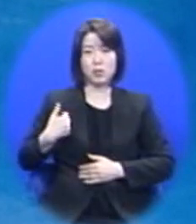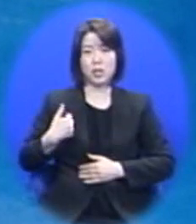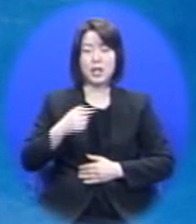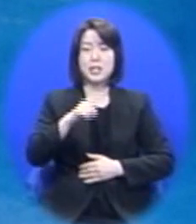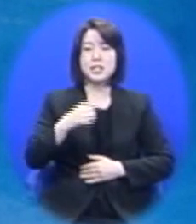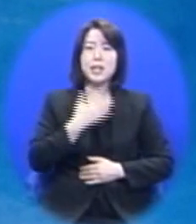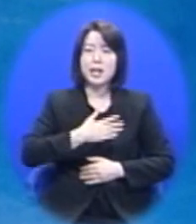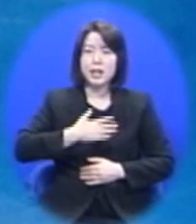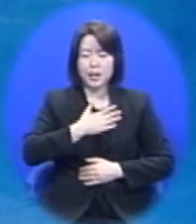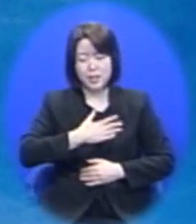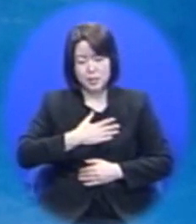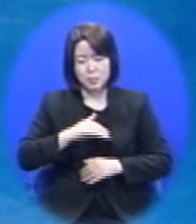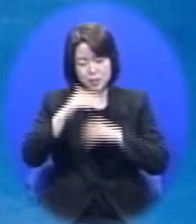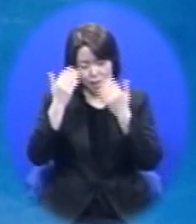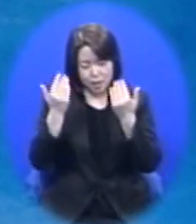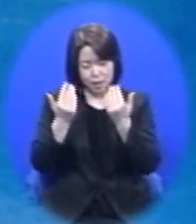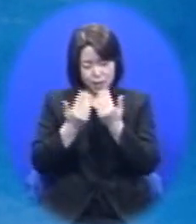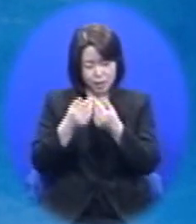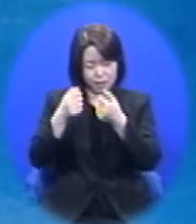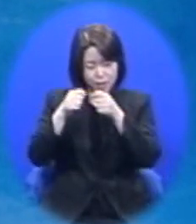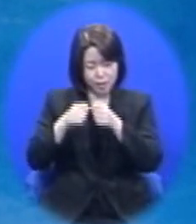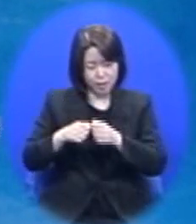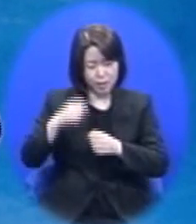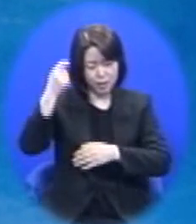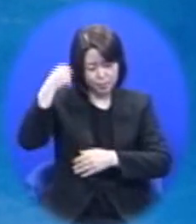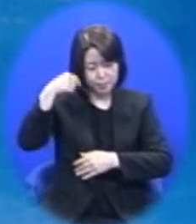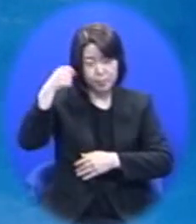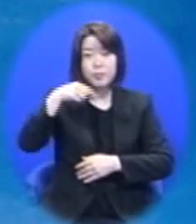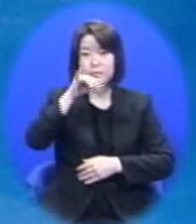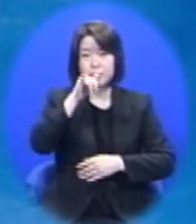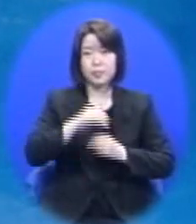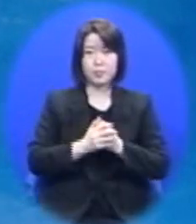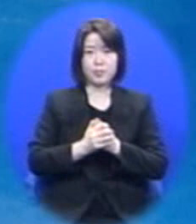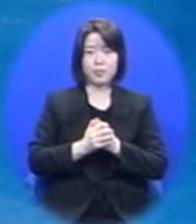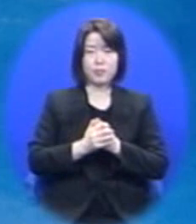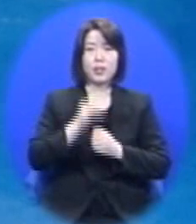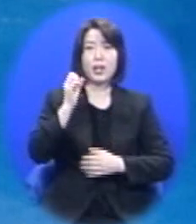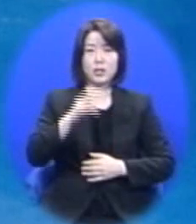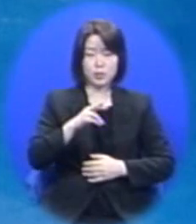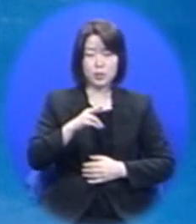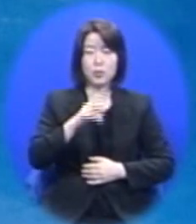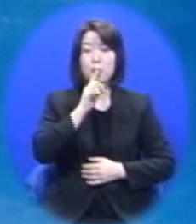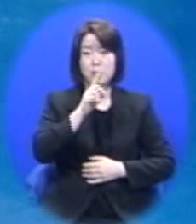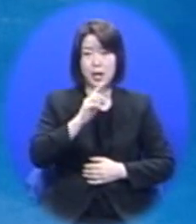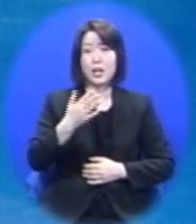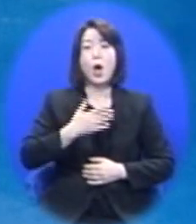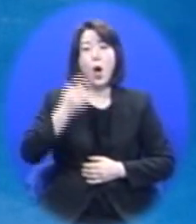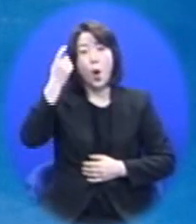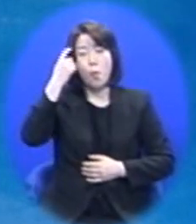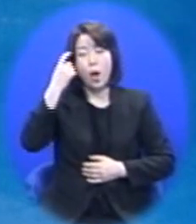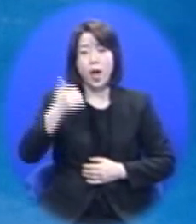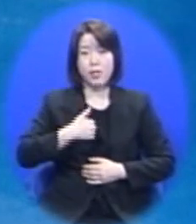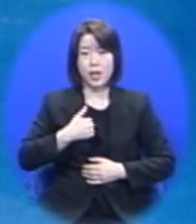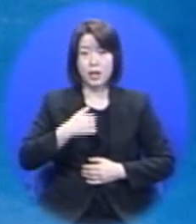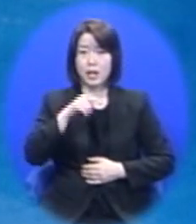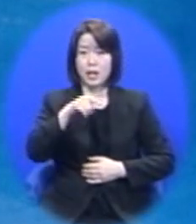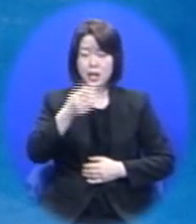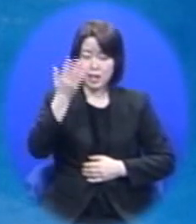가슴에 절절히 느껴진대요. 그러면서 그분이 하시는 이야기가, 왜 내가 진작